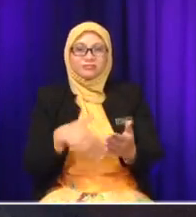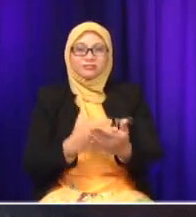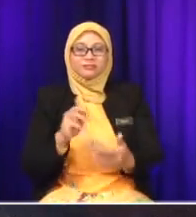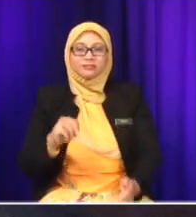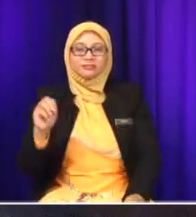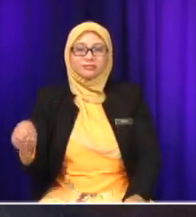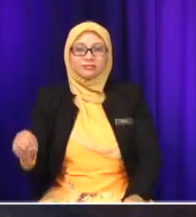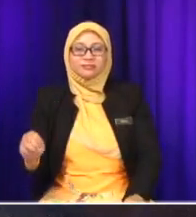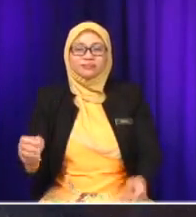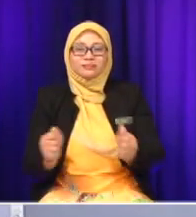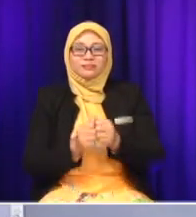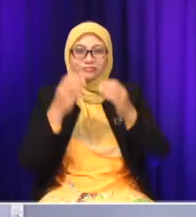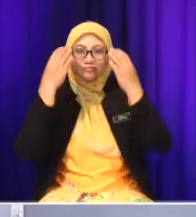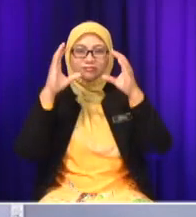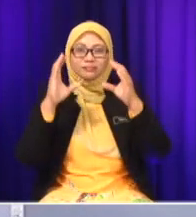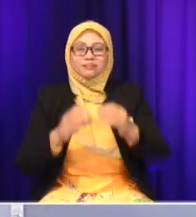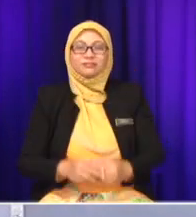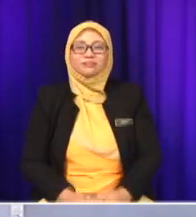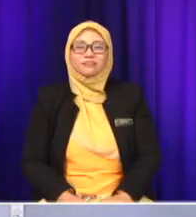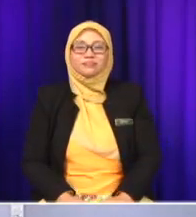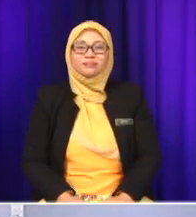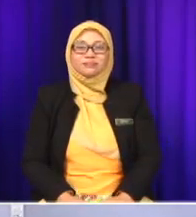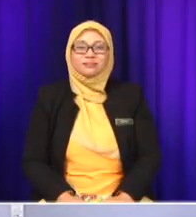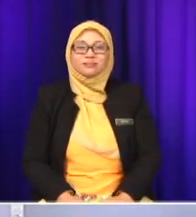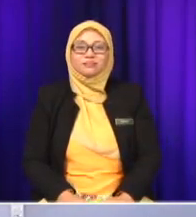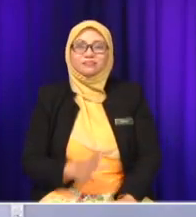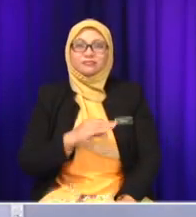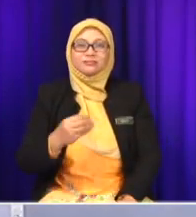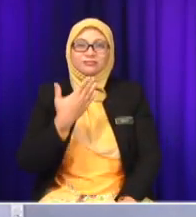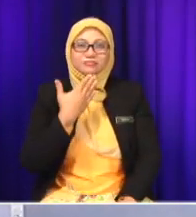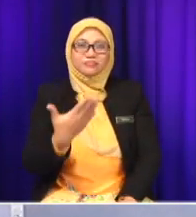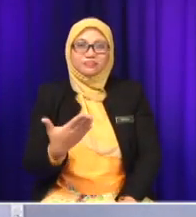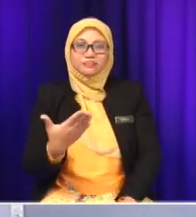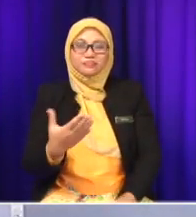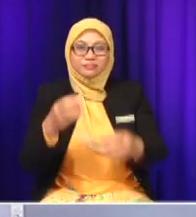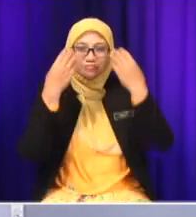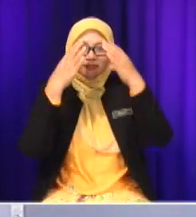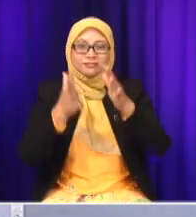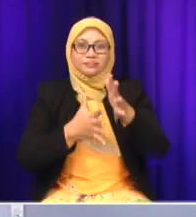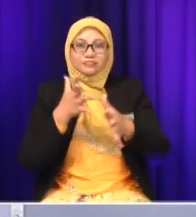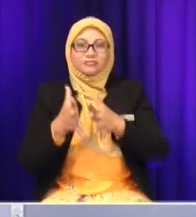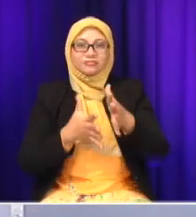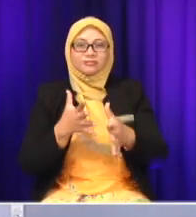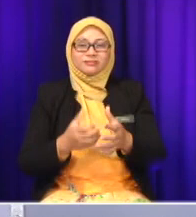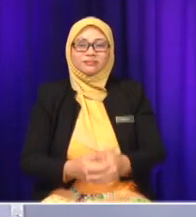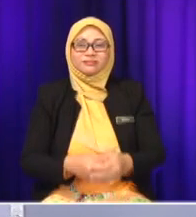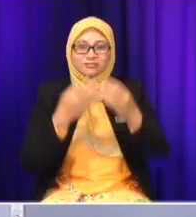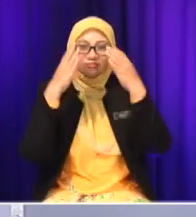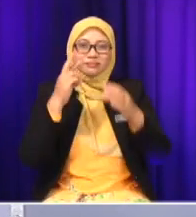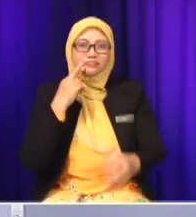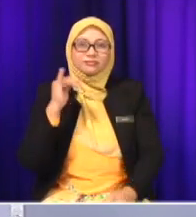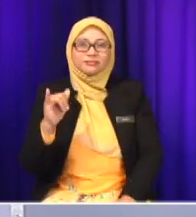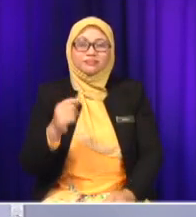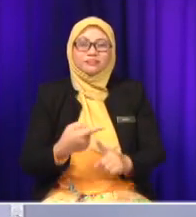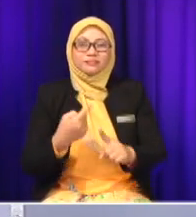daripada SMK batu muda wilayah Persekutuan Kuala Lumpur dan terima kasih kepada Cikgu jurubahasa kita Cikgu rohaya